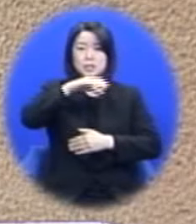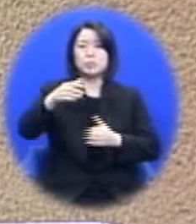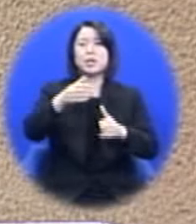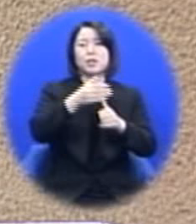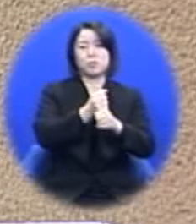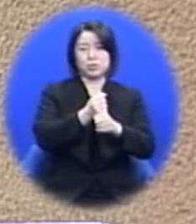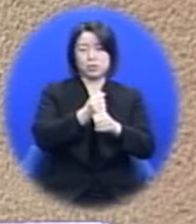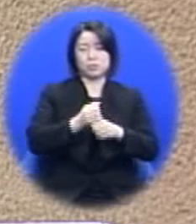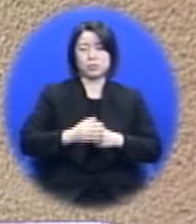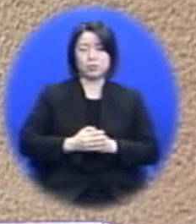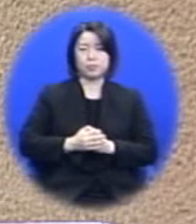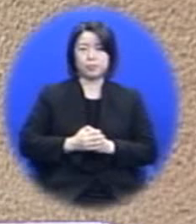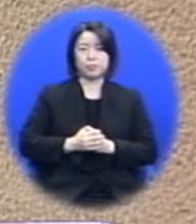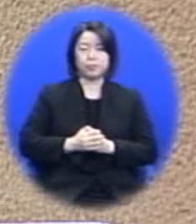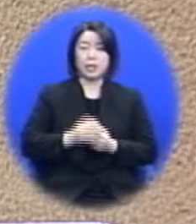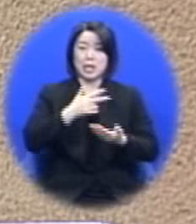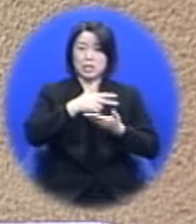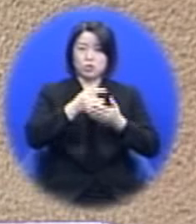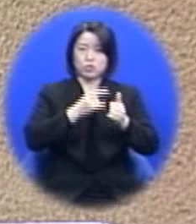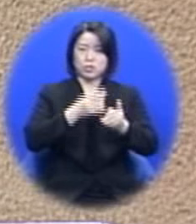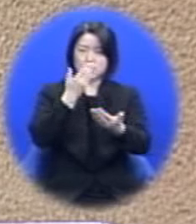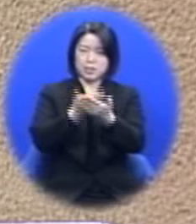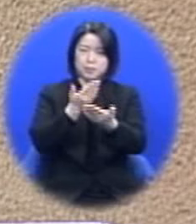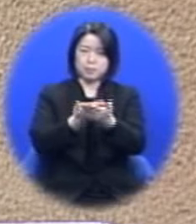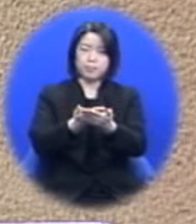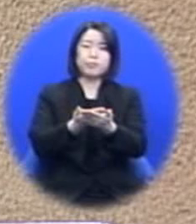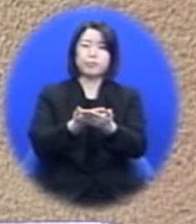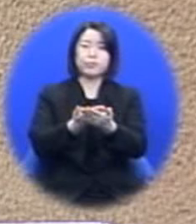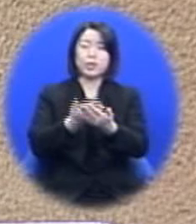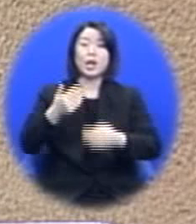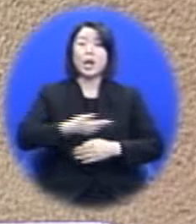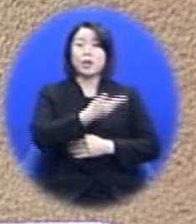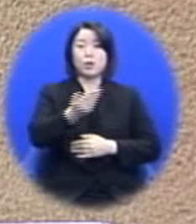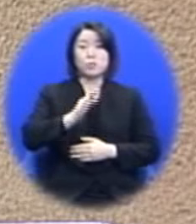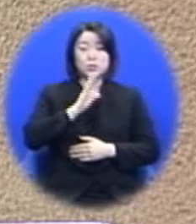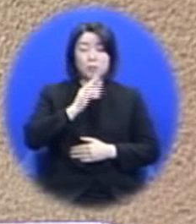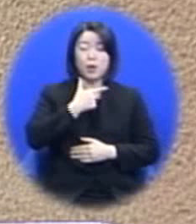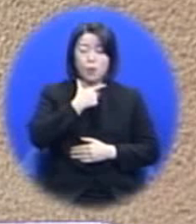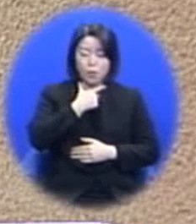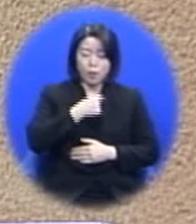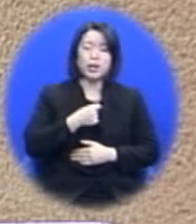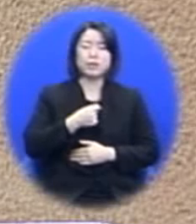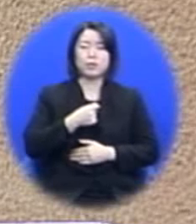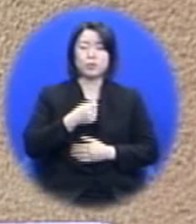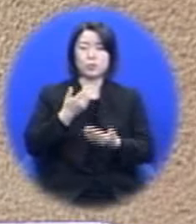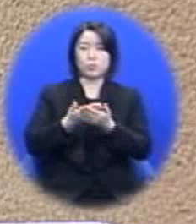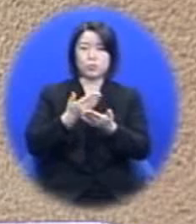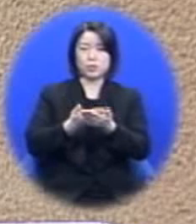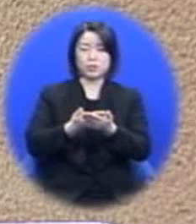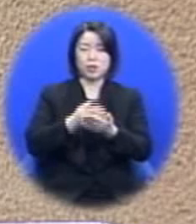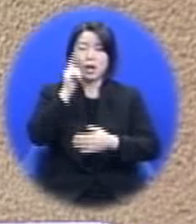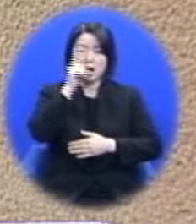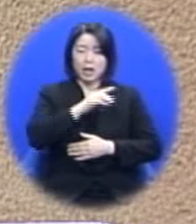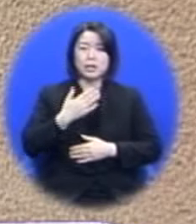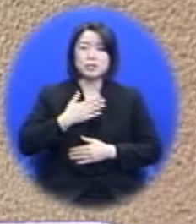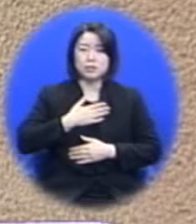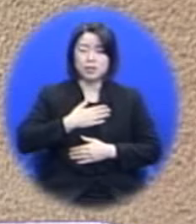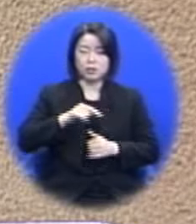붙잡으세요. 주님께 구하세요. 여러분이 정말 원하신다고 구하세요. 악에서 나를